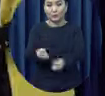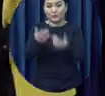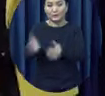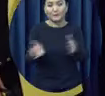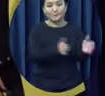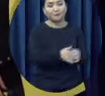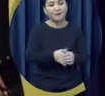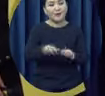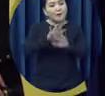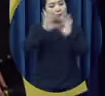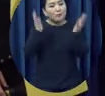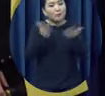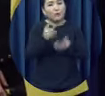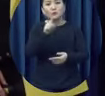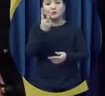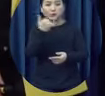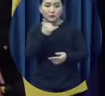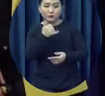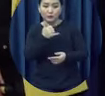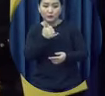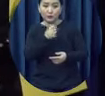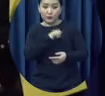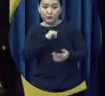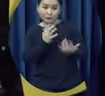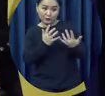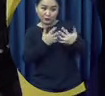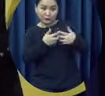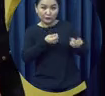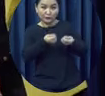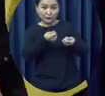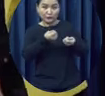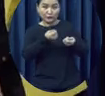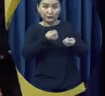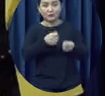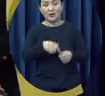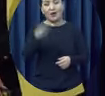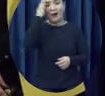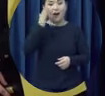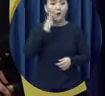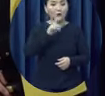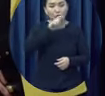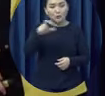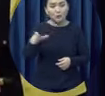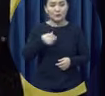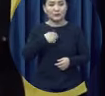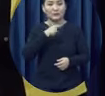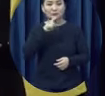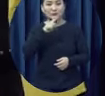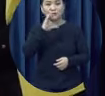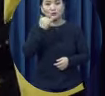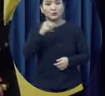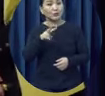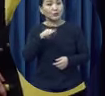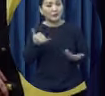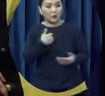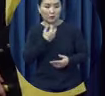бүх зүйлд бол зохистой байдлаар хяналт тавих хэрэгтэй. Эцэг эхчүүдийн маань гаргадаг нэг сул тал бол юу гэдэг вэ гэхээр эцэг эхчүүд маань